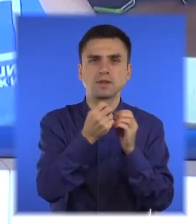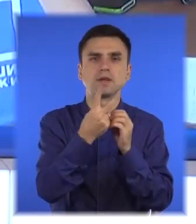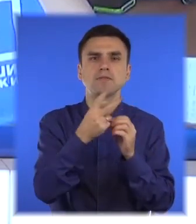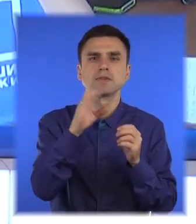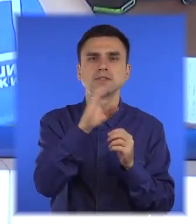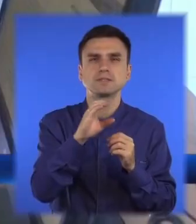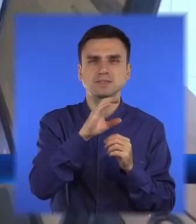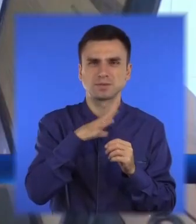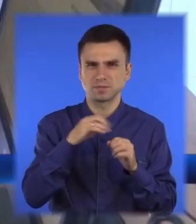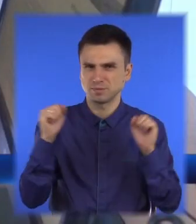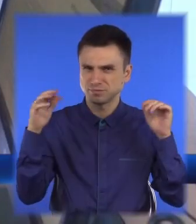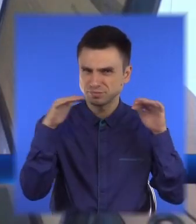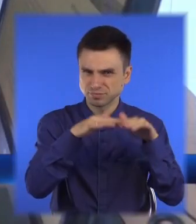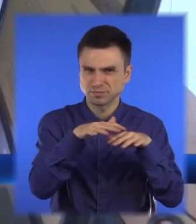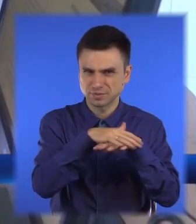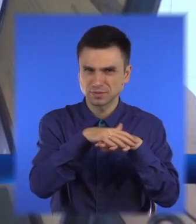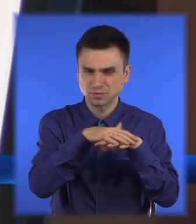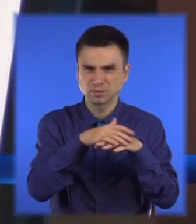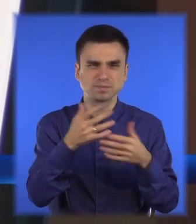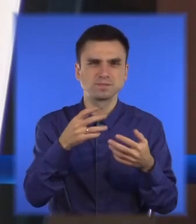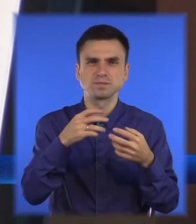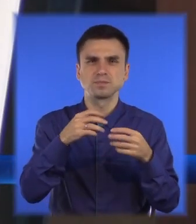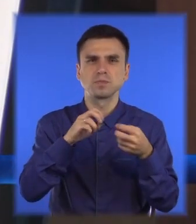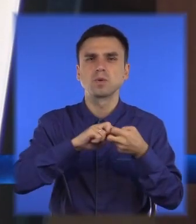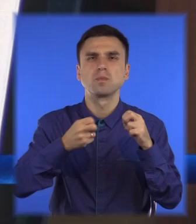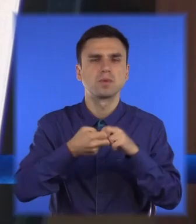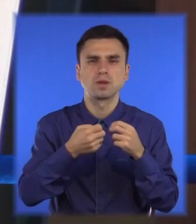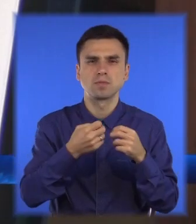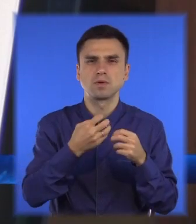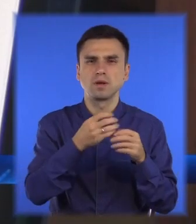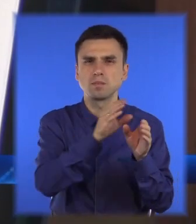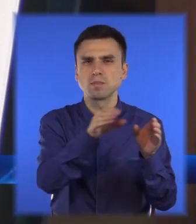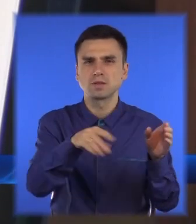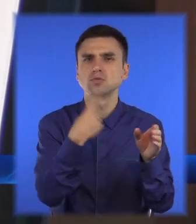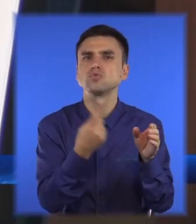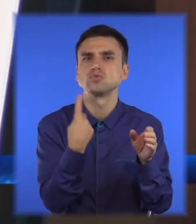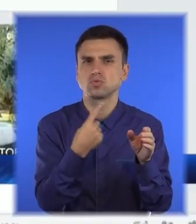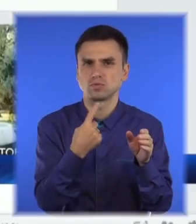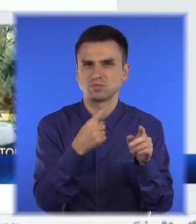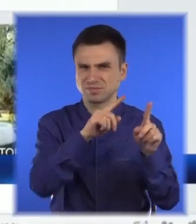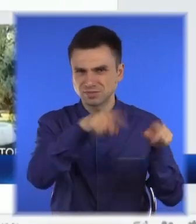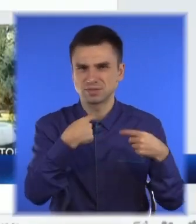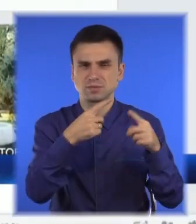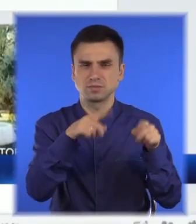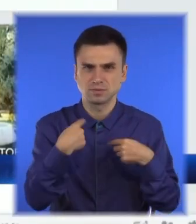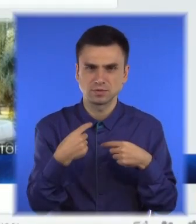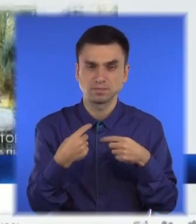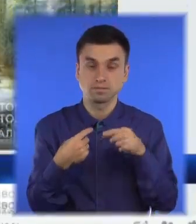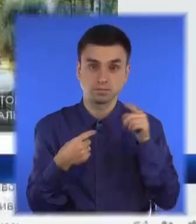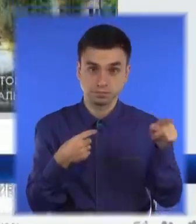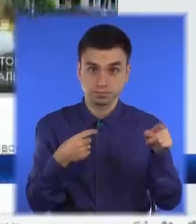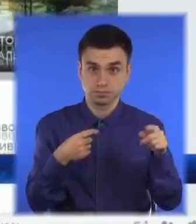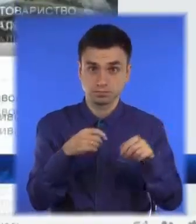приводу теплолічильників. На сторінці в соцмережі держпідприємство опублікувало свою позицію щодо мітингу біля стін